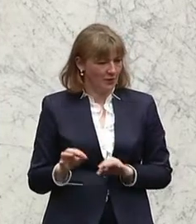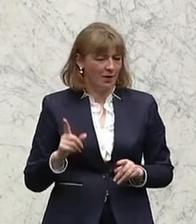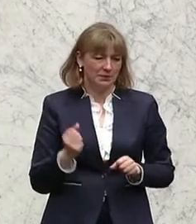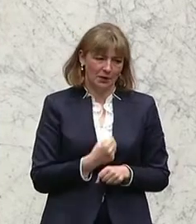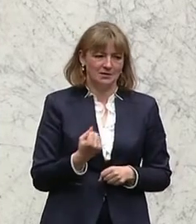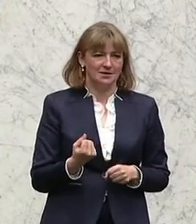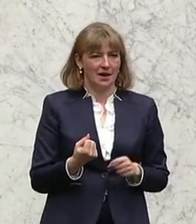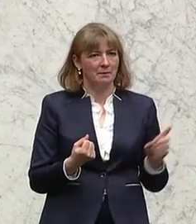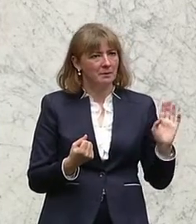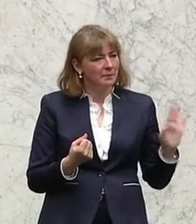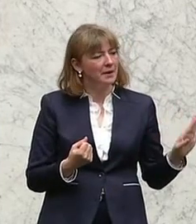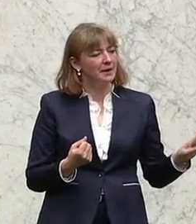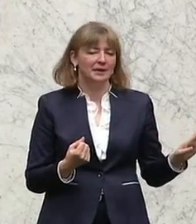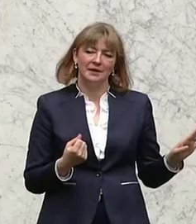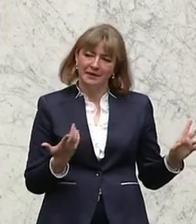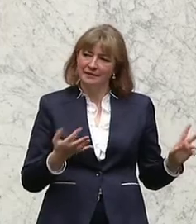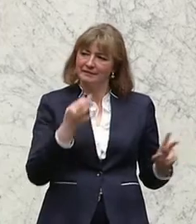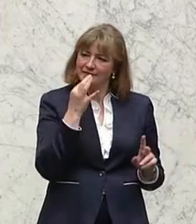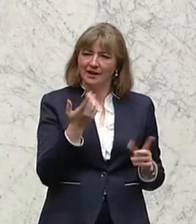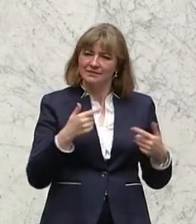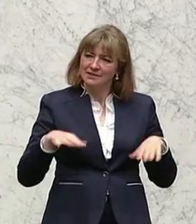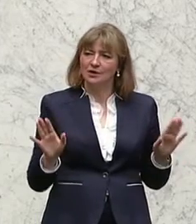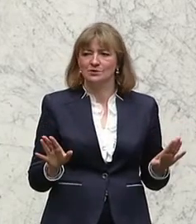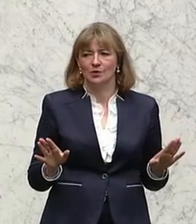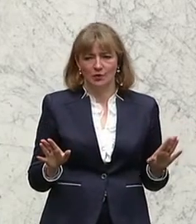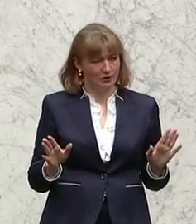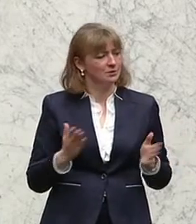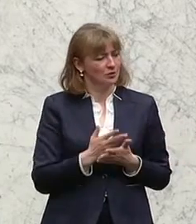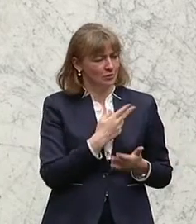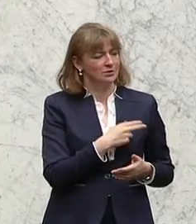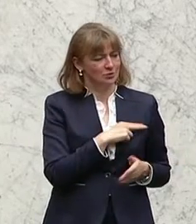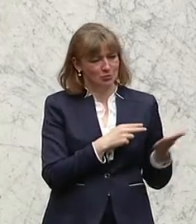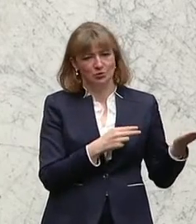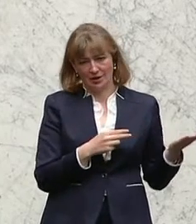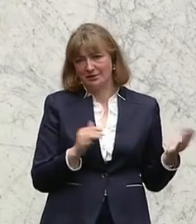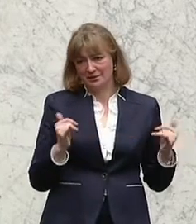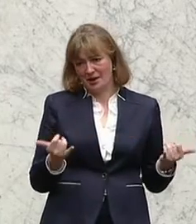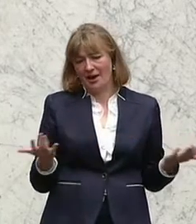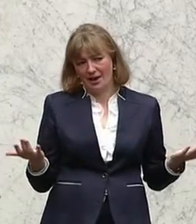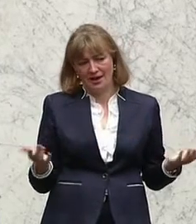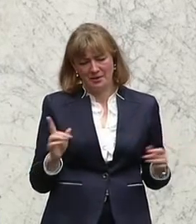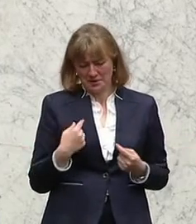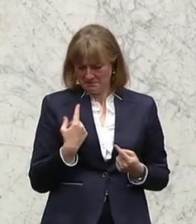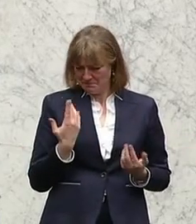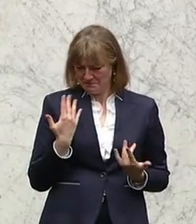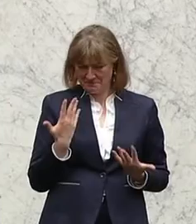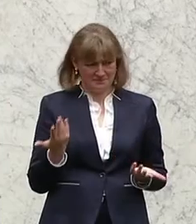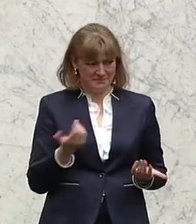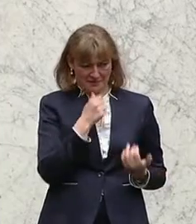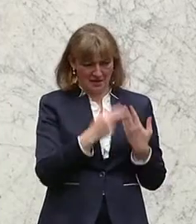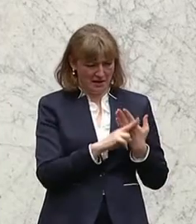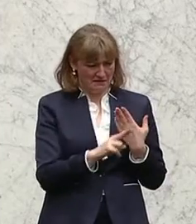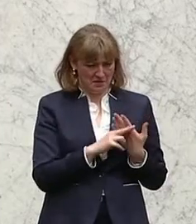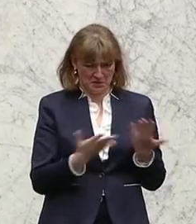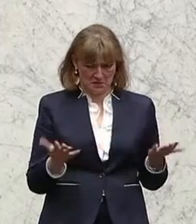glaube ich, dass doch er in erster Linie für die Frage von Asyl schon zuständig wäre. Es irritiert mich ein wenig, dass wir hier keine Antworten